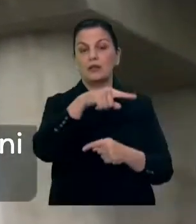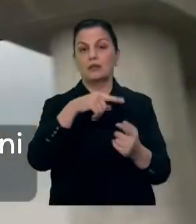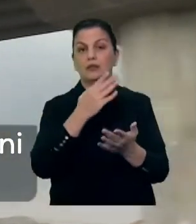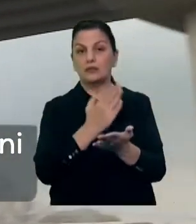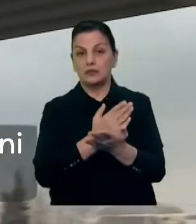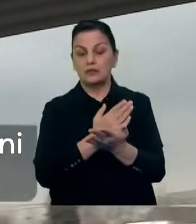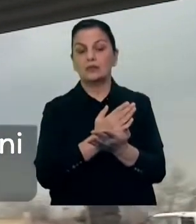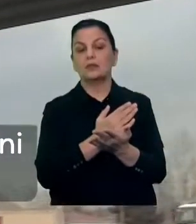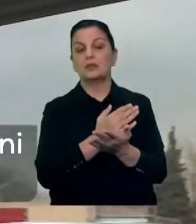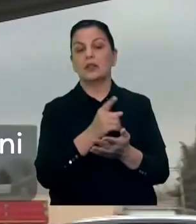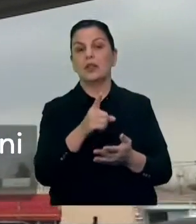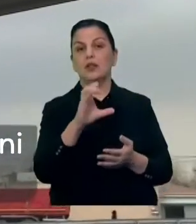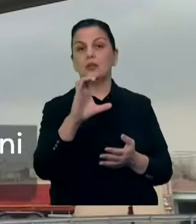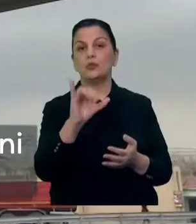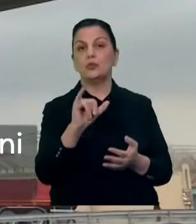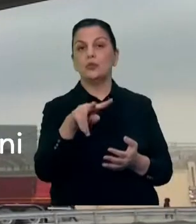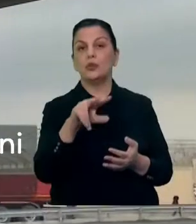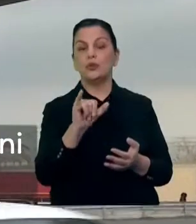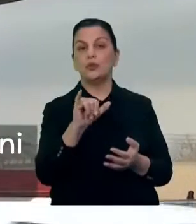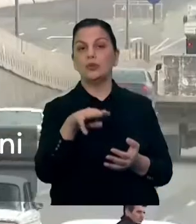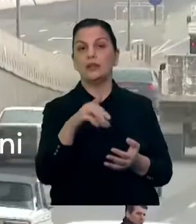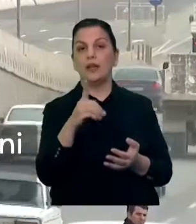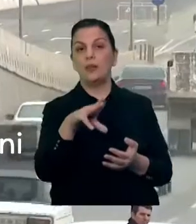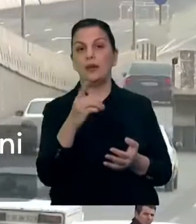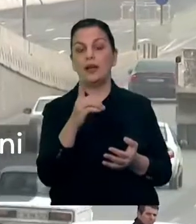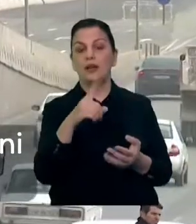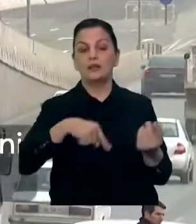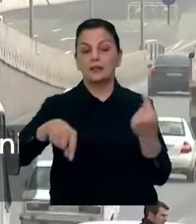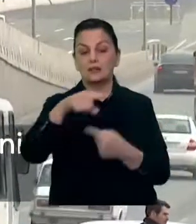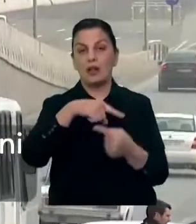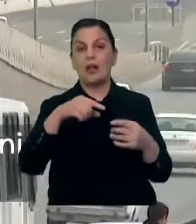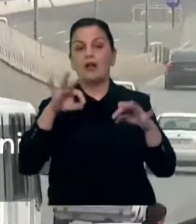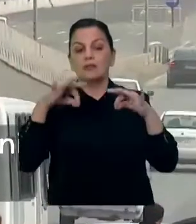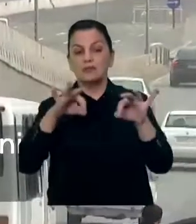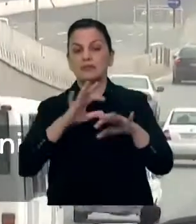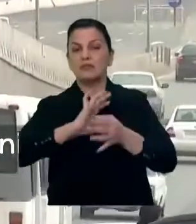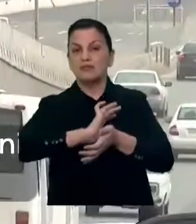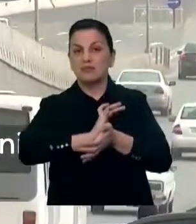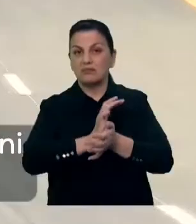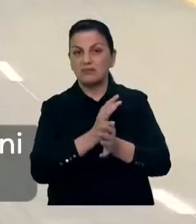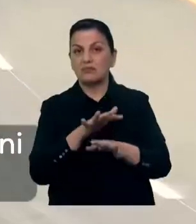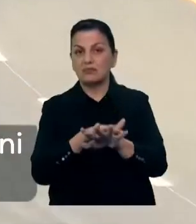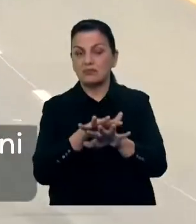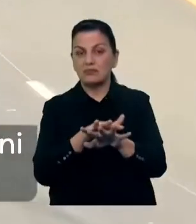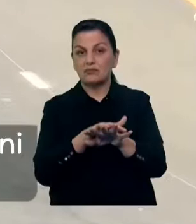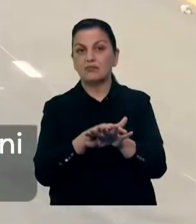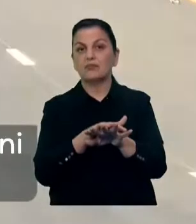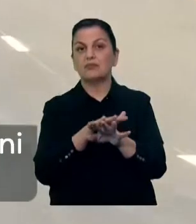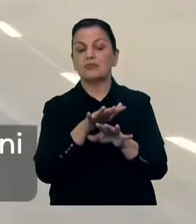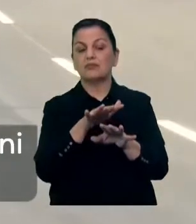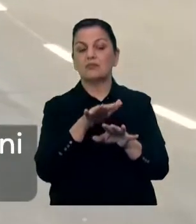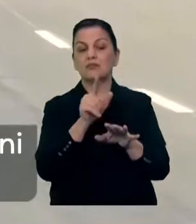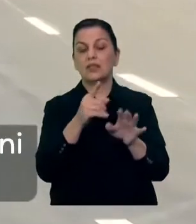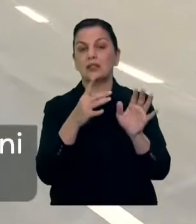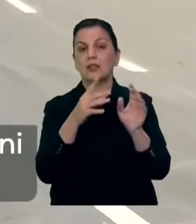Sulutəpə dairəsində inşa olunan yeni yol qovşağı ərazidə yaranan avtomobil sıxlığının qarşısını almağa hesablanıb. Eni 9 metr